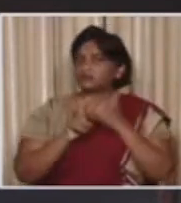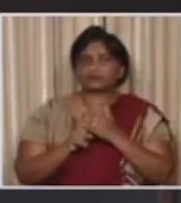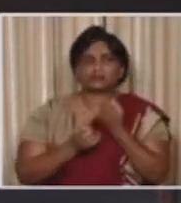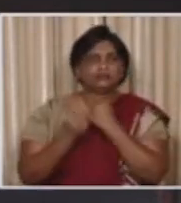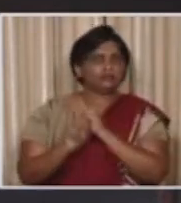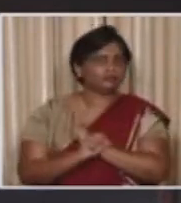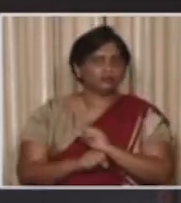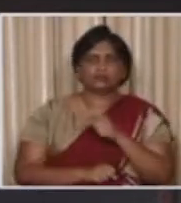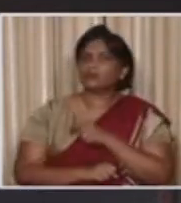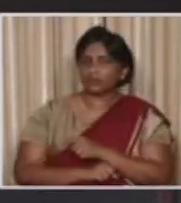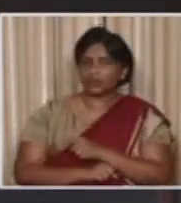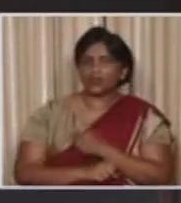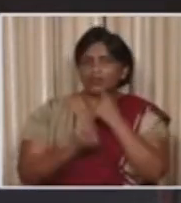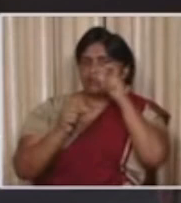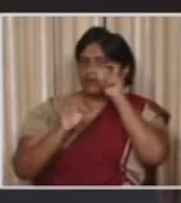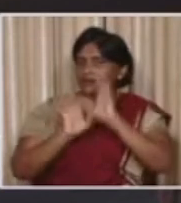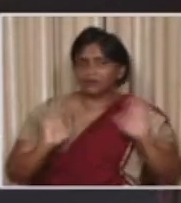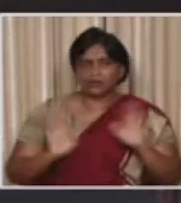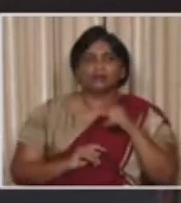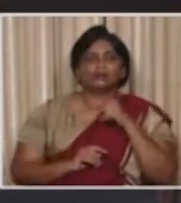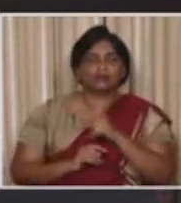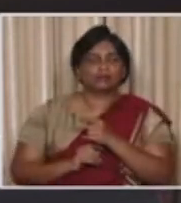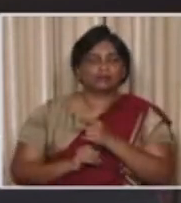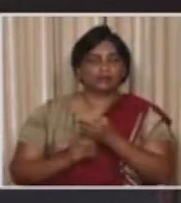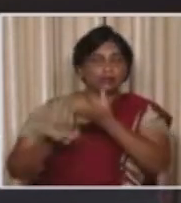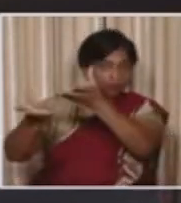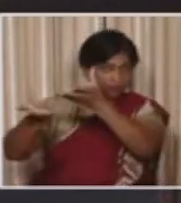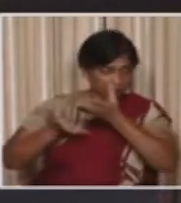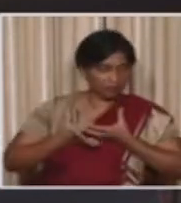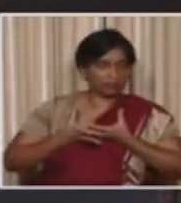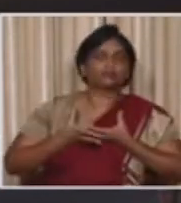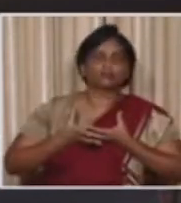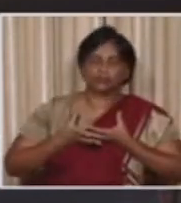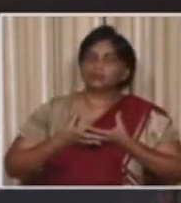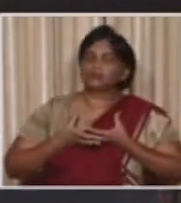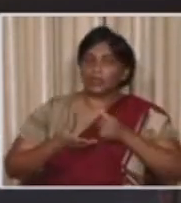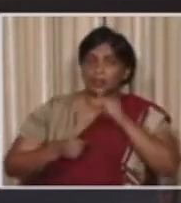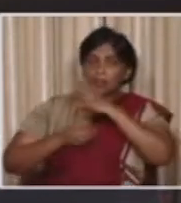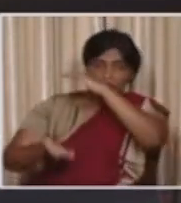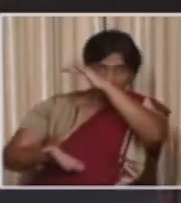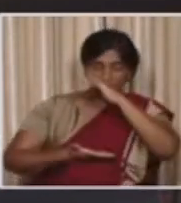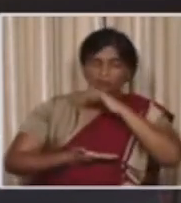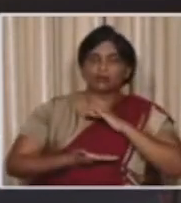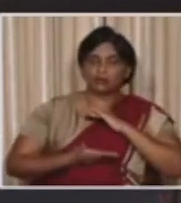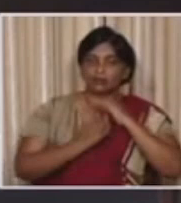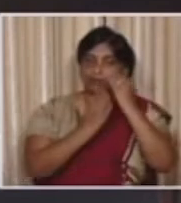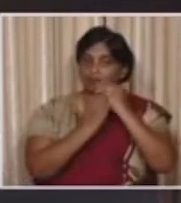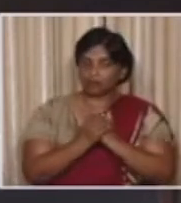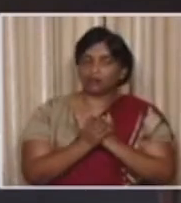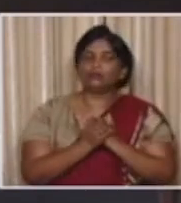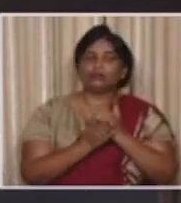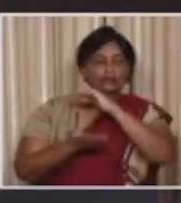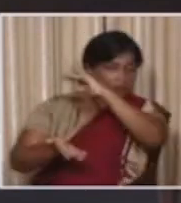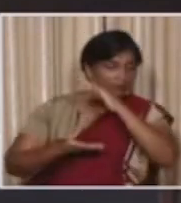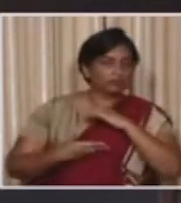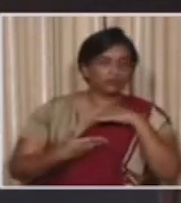ඉවැලියුේෂන් එකක් කරන්නේ නැහැ. ඒගොල්ලෝ විශ්ලේෂණයක් කරන්නේ නැහැ. ඒගොල්ලෝ තියන්නේ ලැබෙන ඖෂධ ටික ඖෂධ ඉස්සලම ලයිස්තුව ඉදිරිපත් කරනවා. ඊට